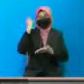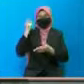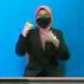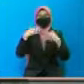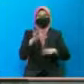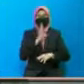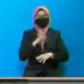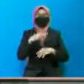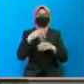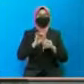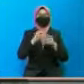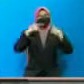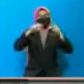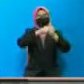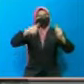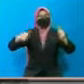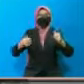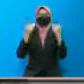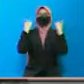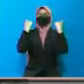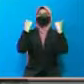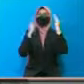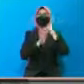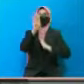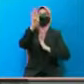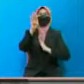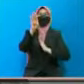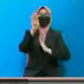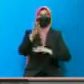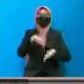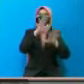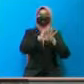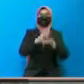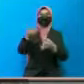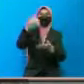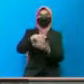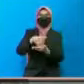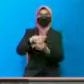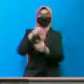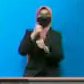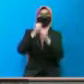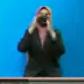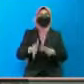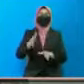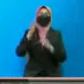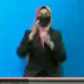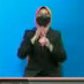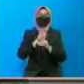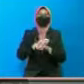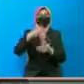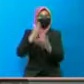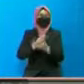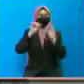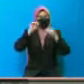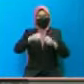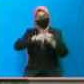kita berjaya mengelak daripada pada pengangguran naik dengan mendadak dan lebih ramai lagi pekerja diberhentikan malah sejak bulan